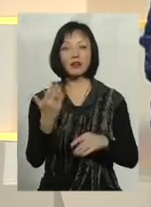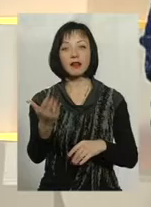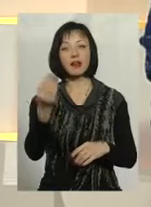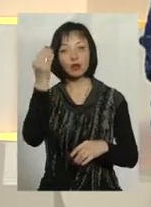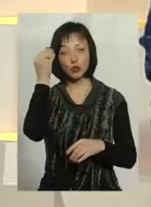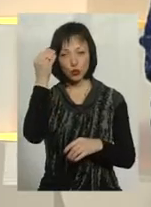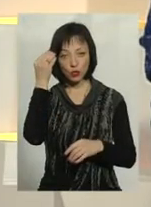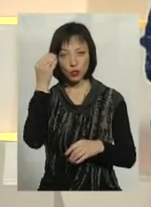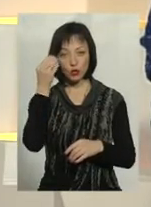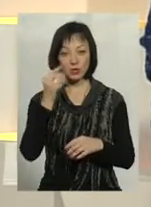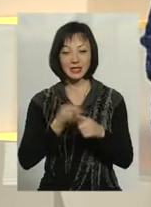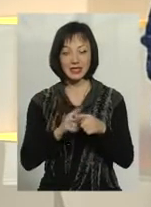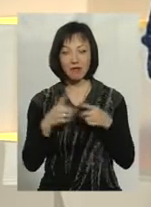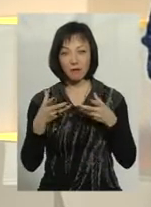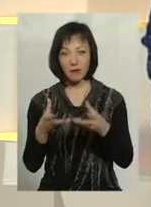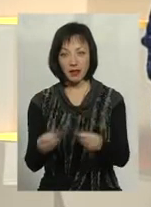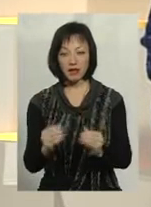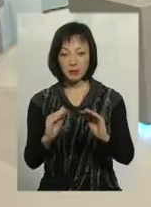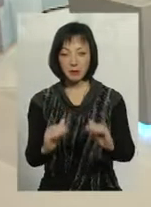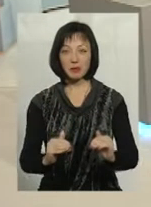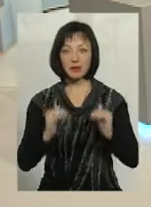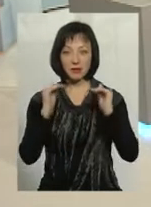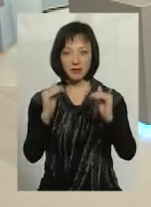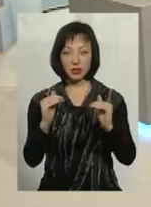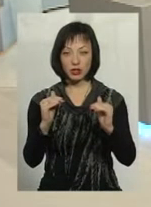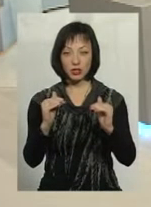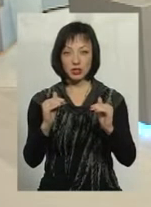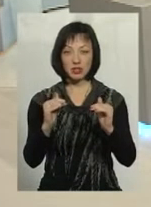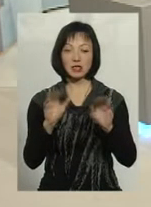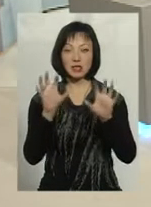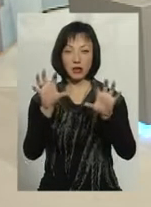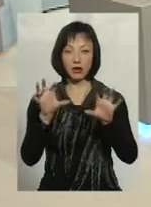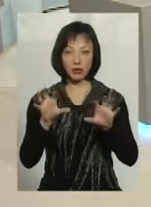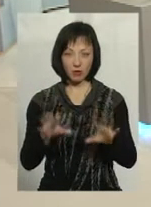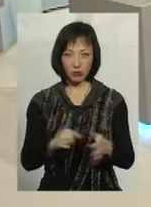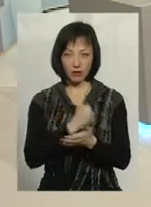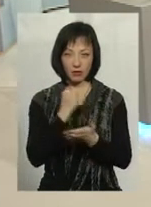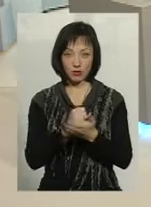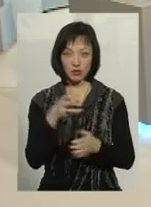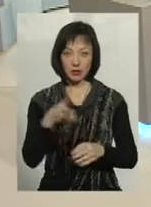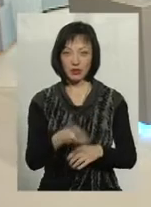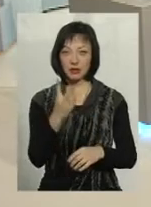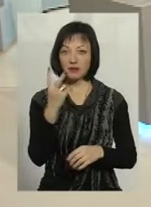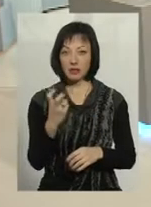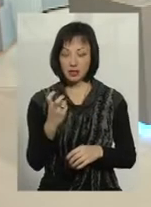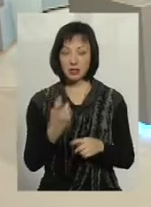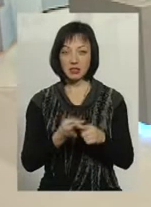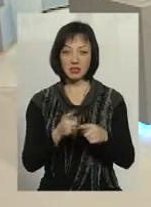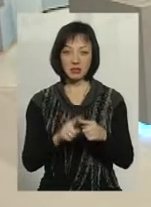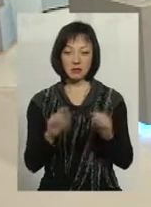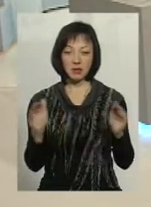в Києві має чути, що відбувається в регіонах. На жаль, сьогодні цього не відбувається. З приводу, скажімо, касових апаратів, то ще